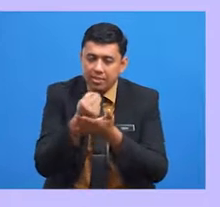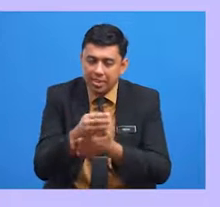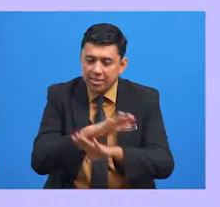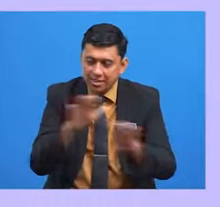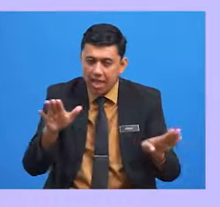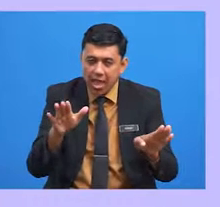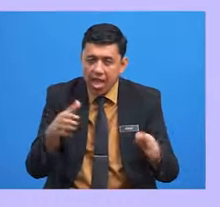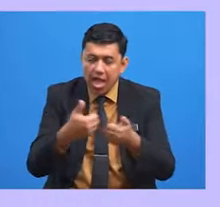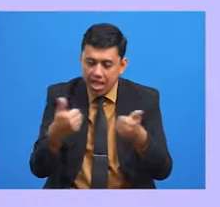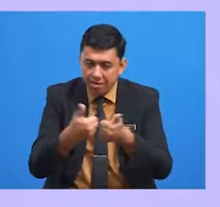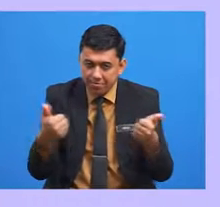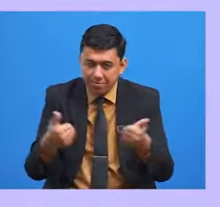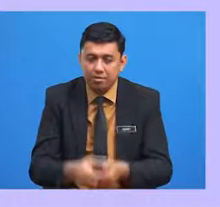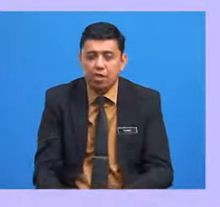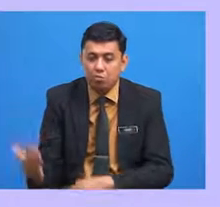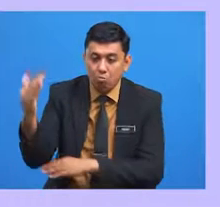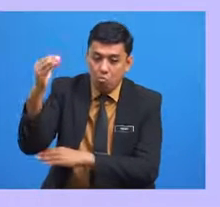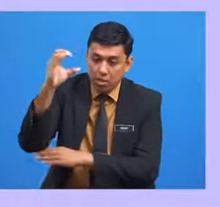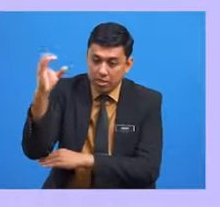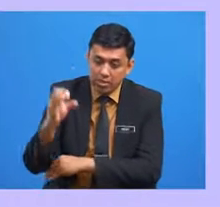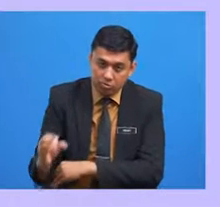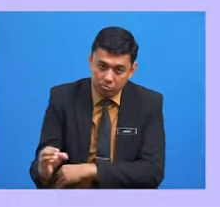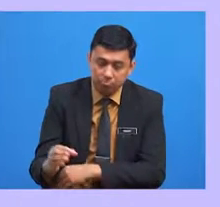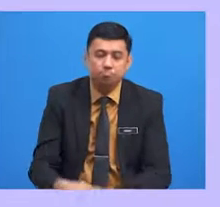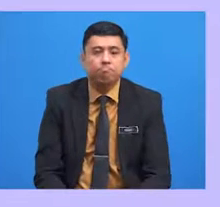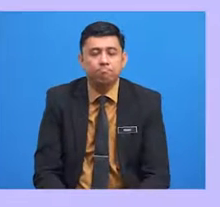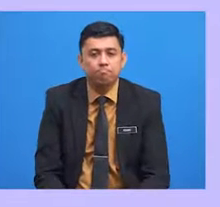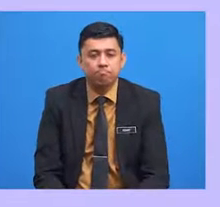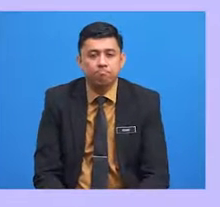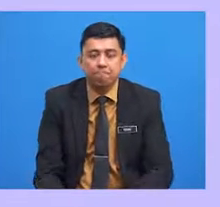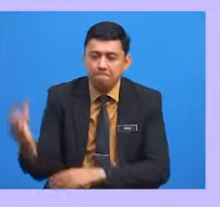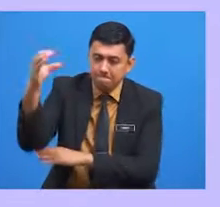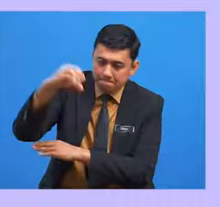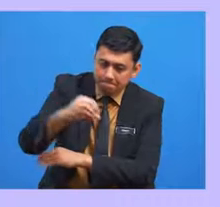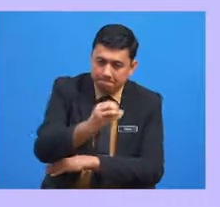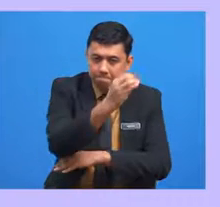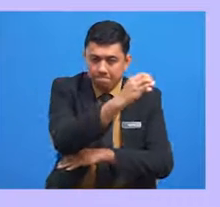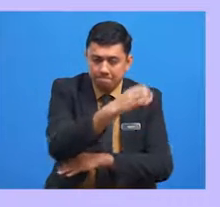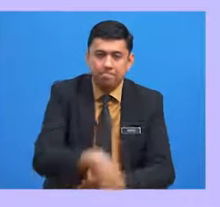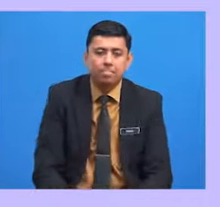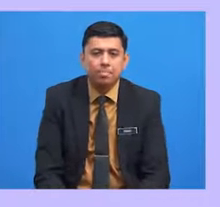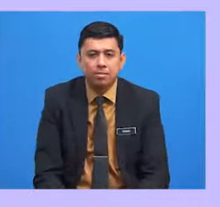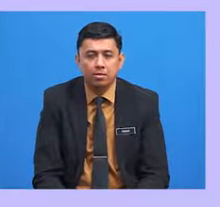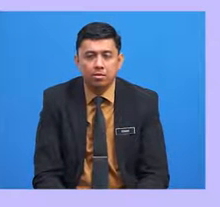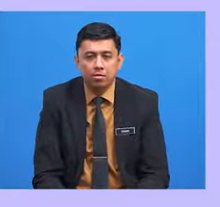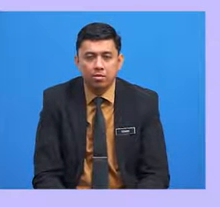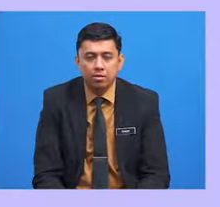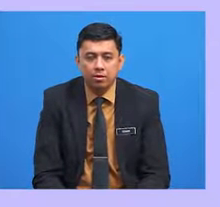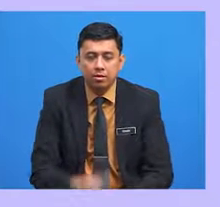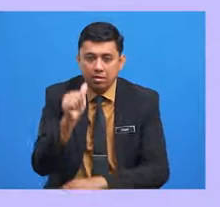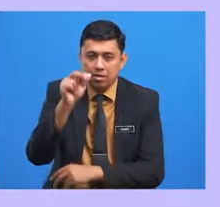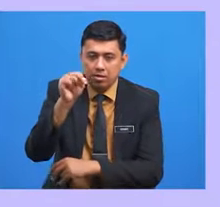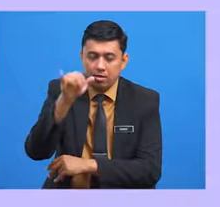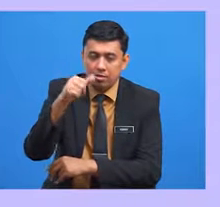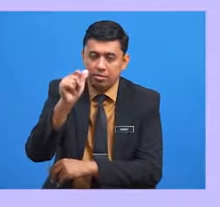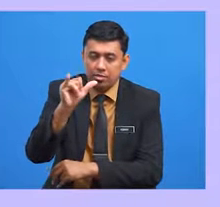tak anjal bersifat cerun. Tips yang murid boleh gunakan untuk mengingati keluk tak anjal adalah anjali